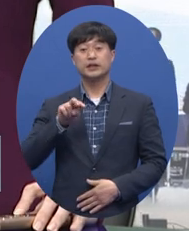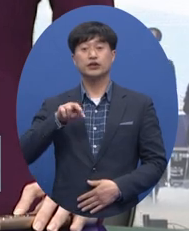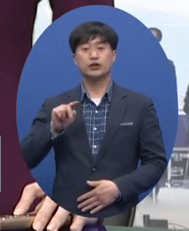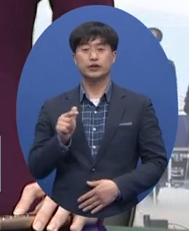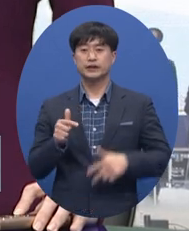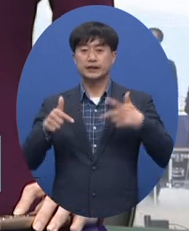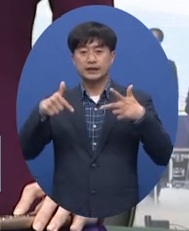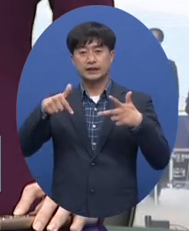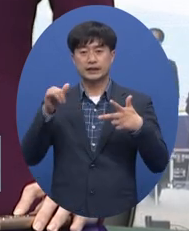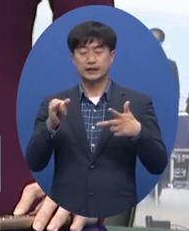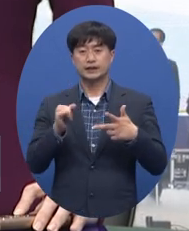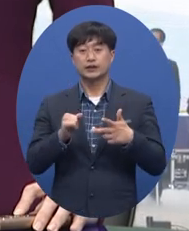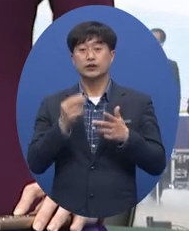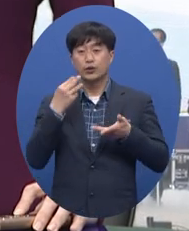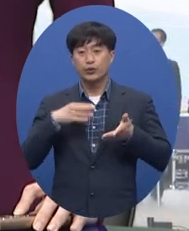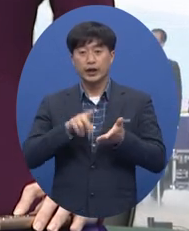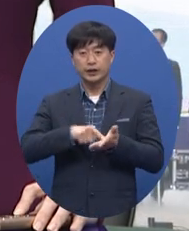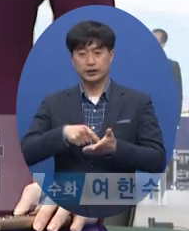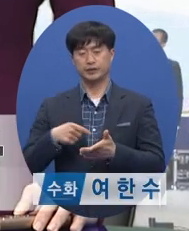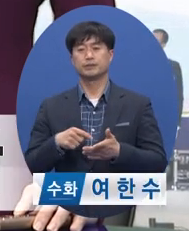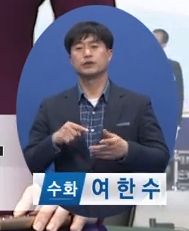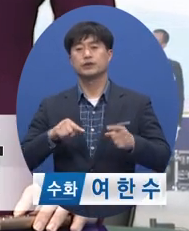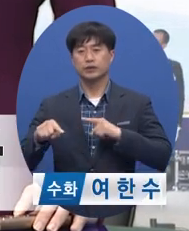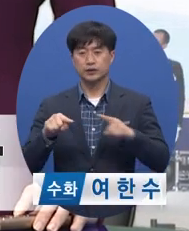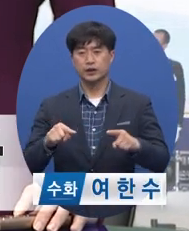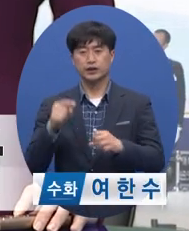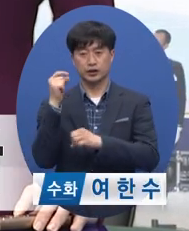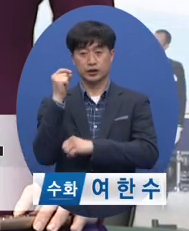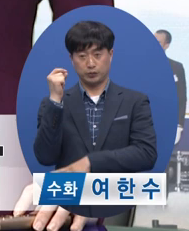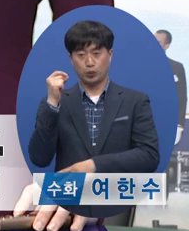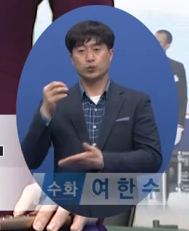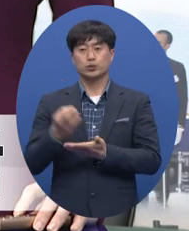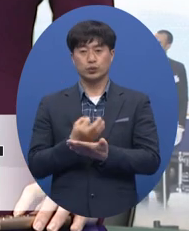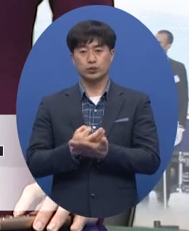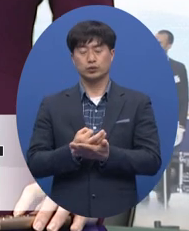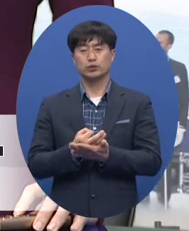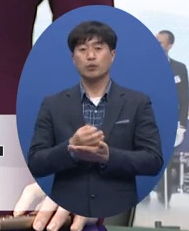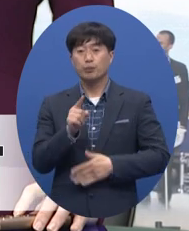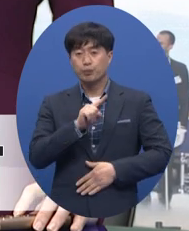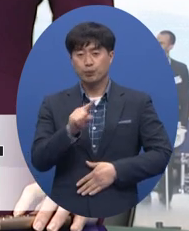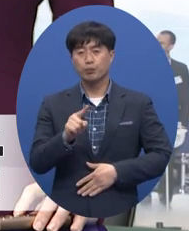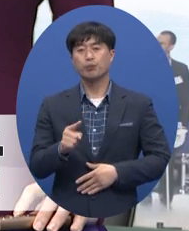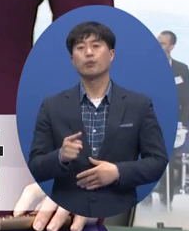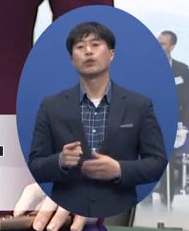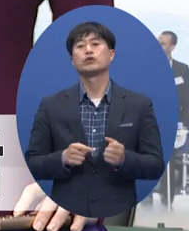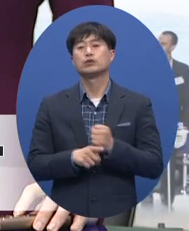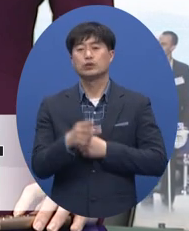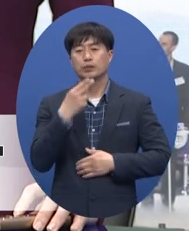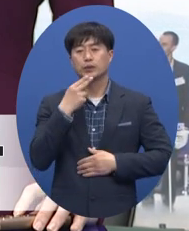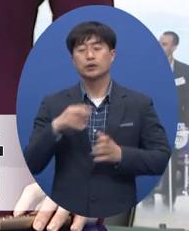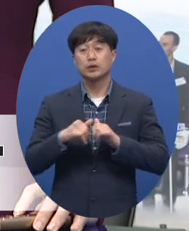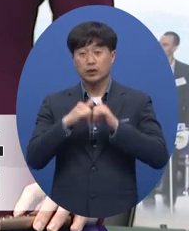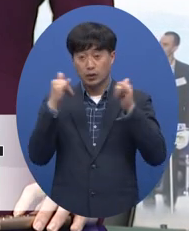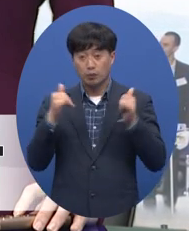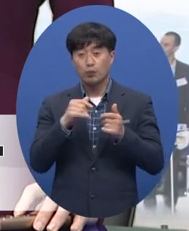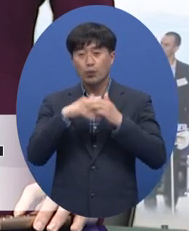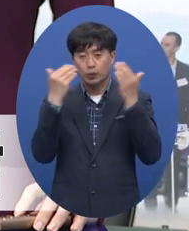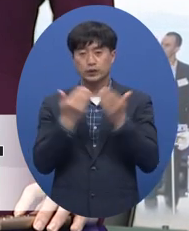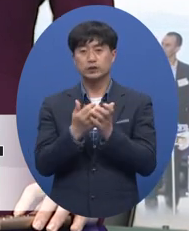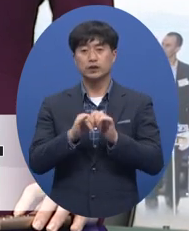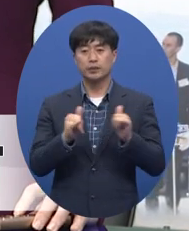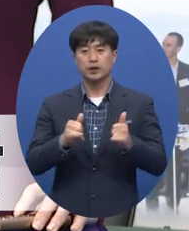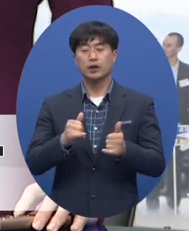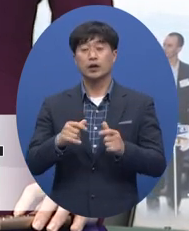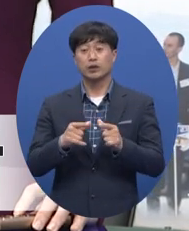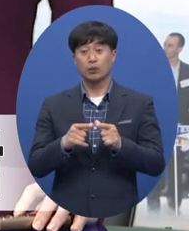민선 세계의 경 기존 핵심 정책으로 기본소득을 추진 중입니다 기본소득 은 조건없이 사회구성원 누구나 에게 일정 소득을